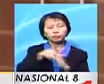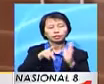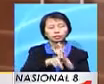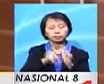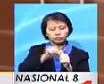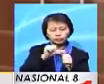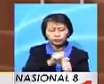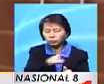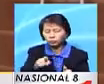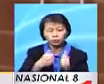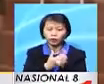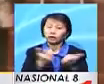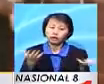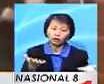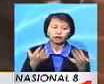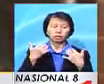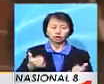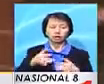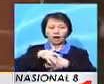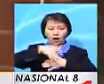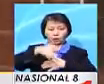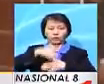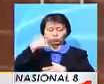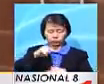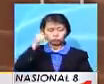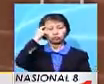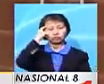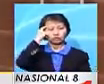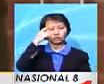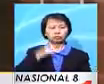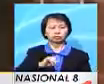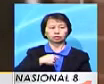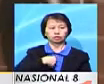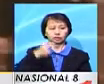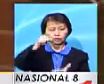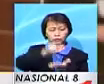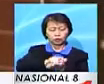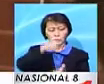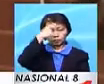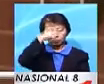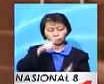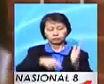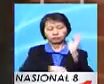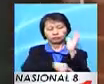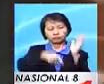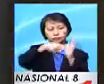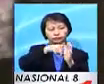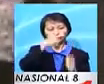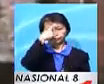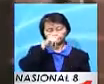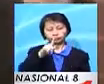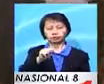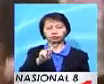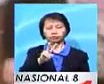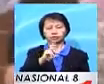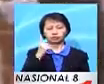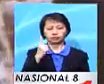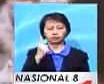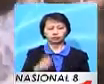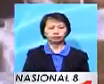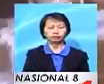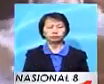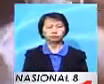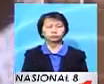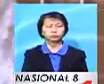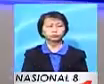setiap wakil rakyat dan menteri? Ketika ini terlalu awal untuk menilainya. Andrew Reza melaporkan dari Parlimen untuk TV1.